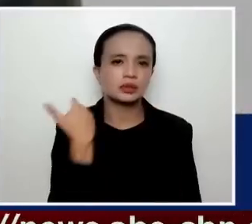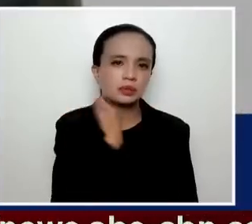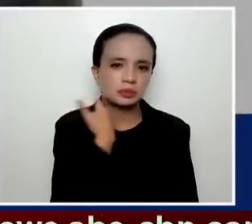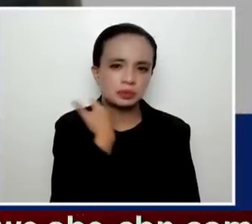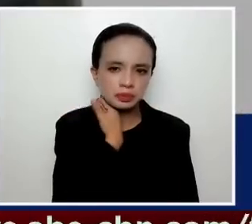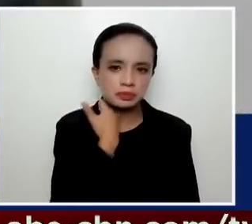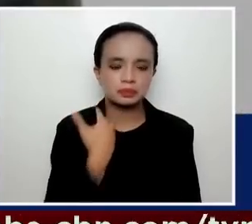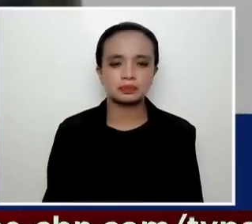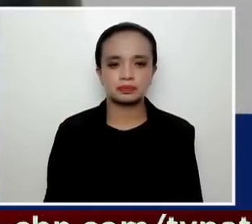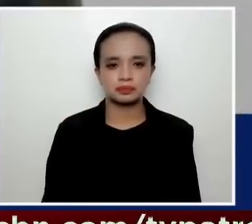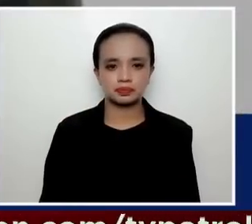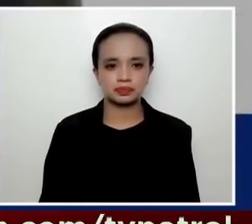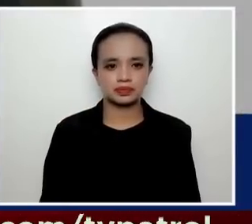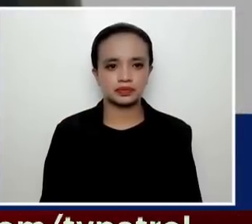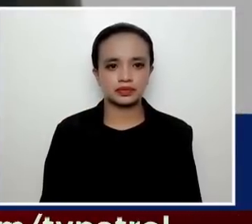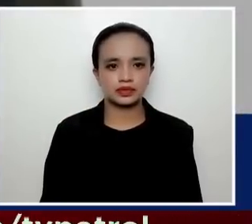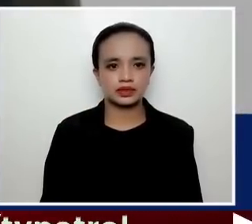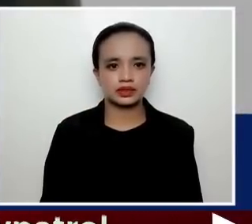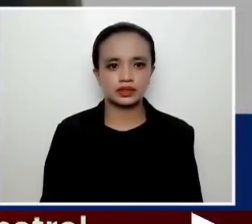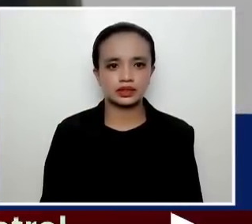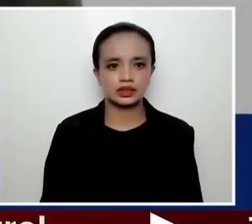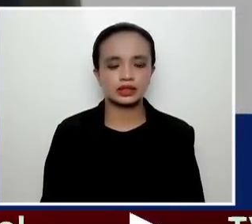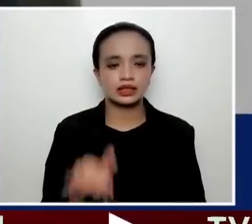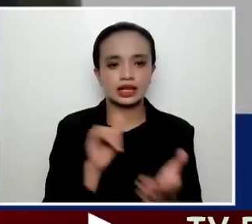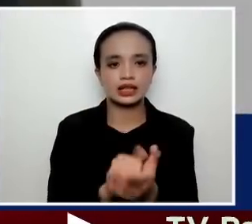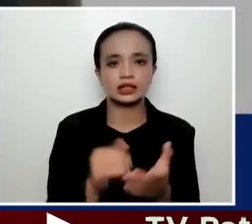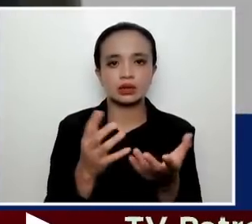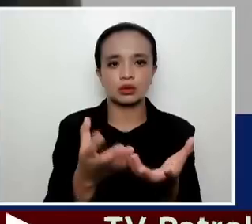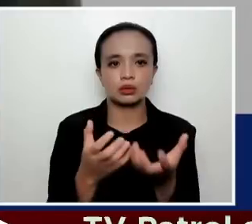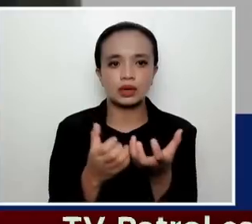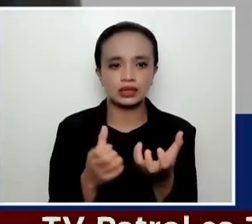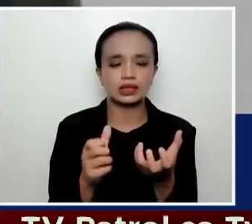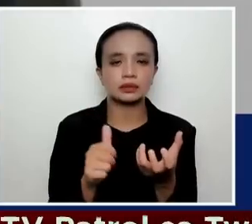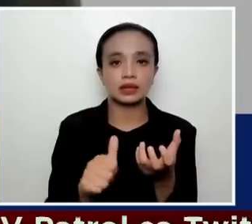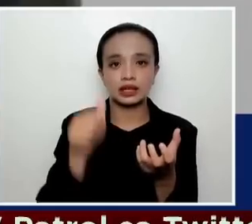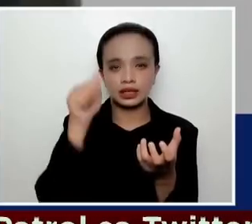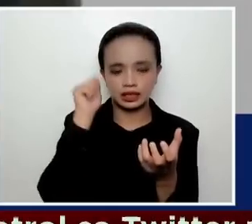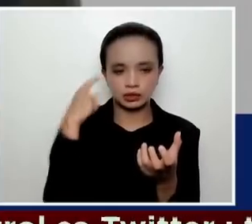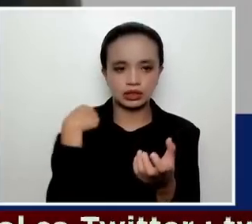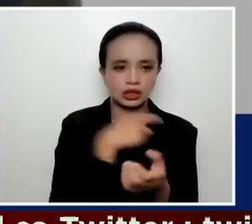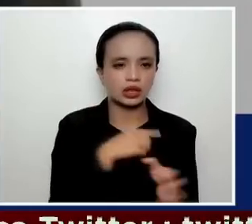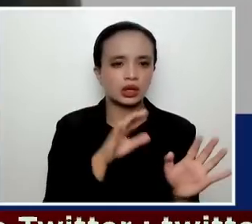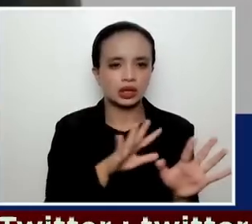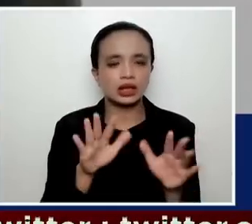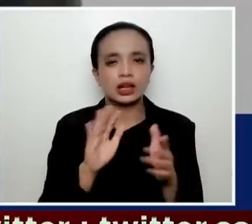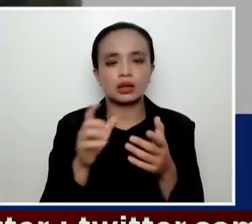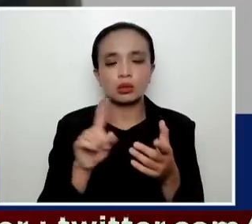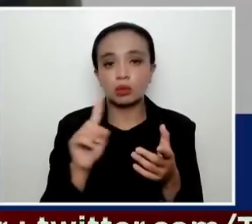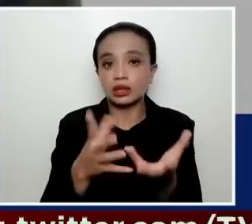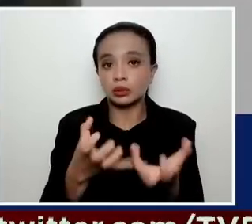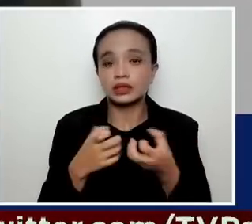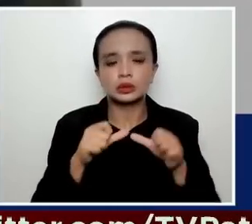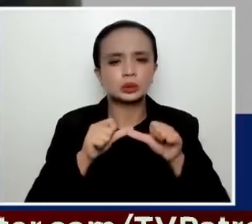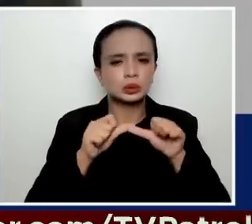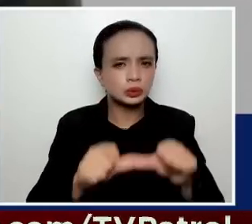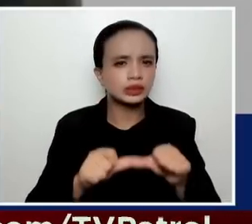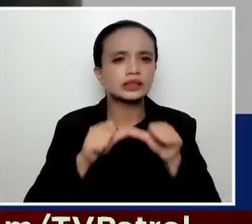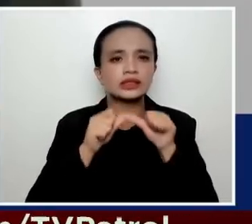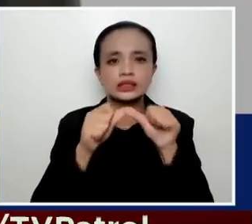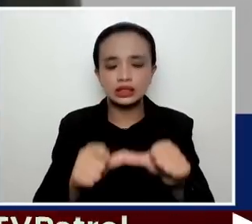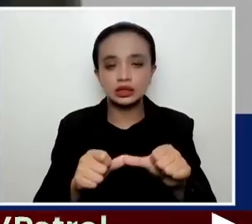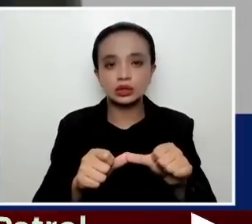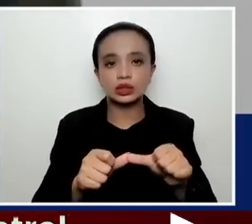people becomes complacent at iyon ang ayaw natin. Ang sa atin, gusto natin magpatuloy pa rin ang ating mga